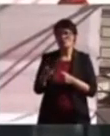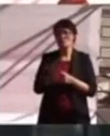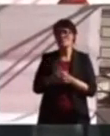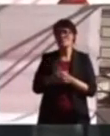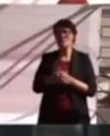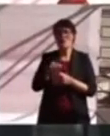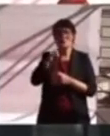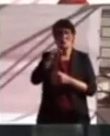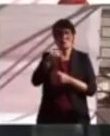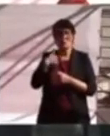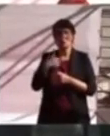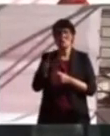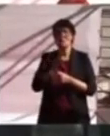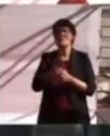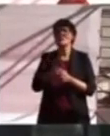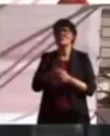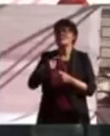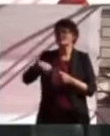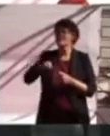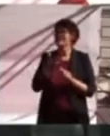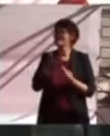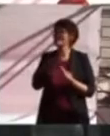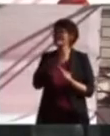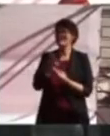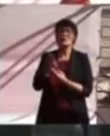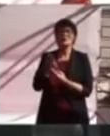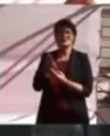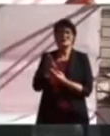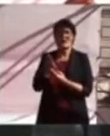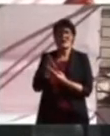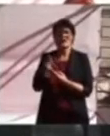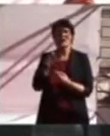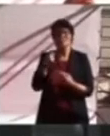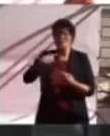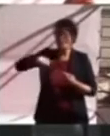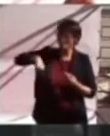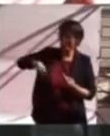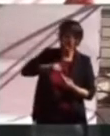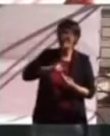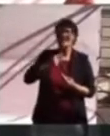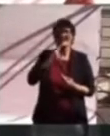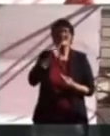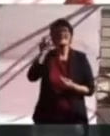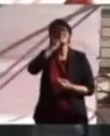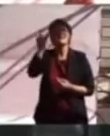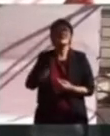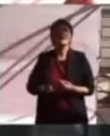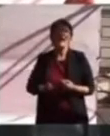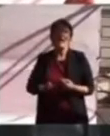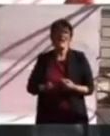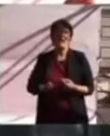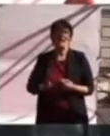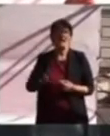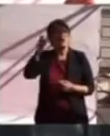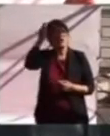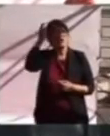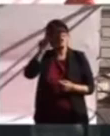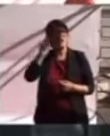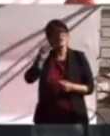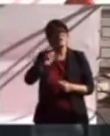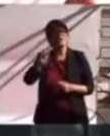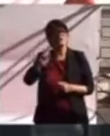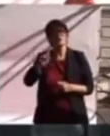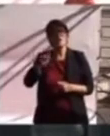e quando dico abbiamo non penso al governo penso al paese abbiamo dimostrato nei giorni più difficili